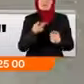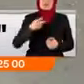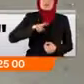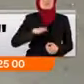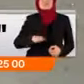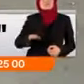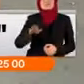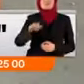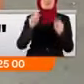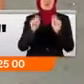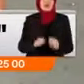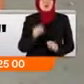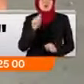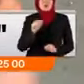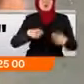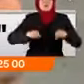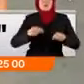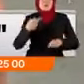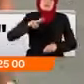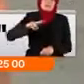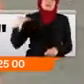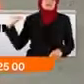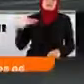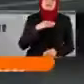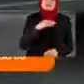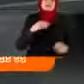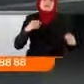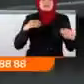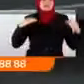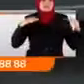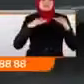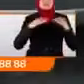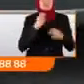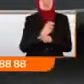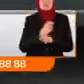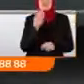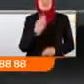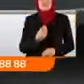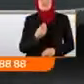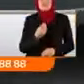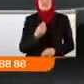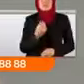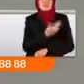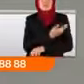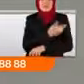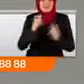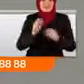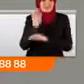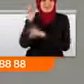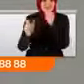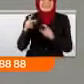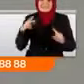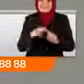kalıyor bu kadar kafa kafaya gibi bu sıkıntının çözülmesi istiyoruz Mahalleli artık yapboz a dönen olaya kesin çözüm